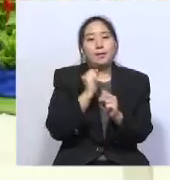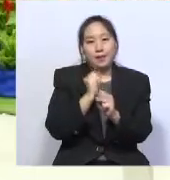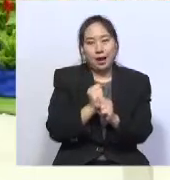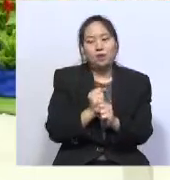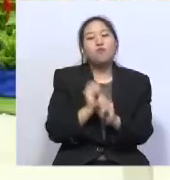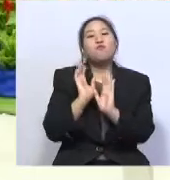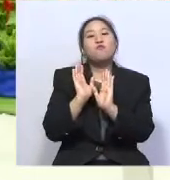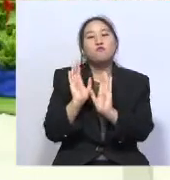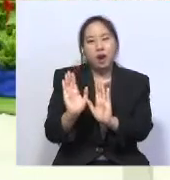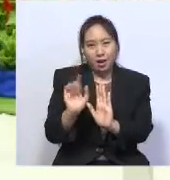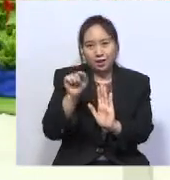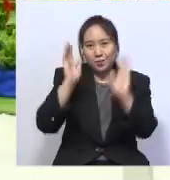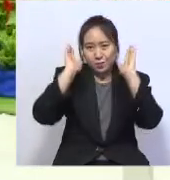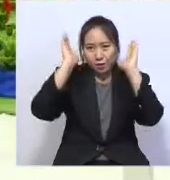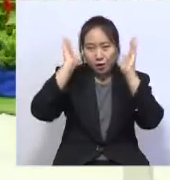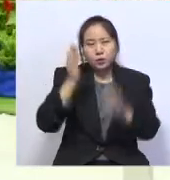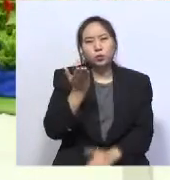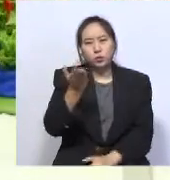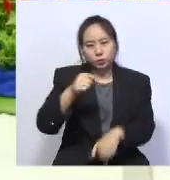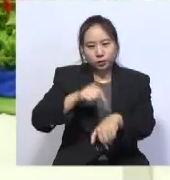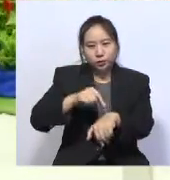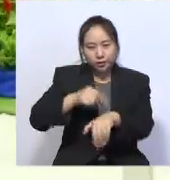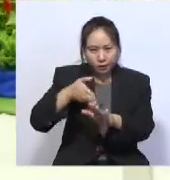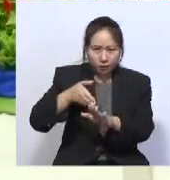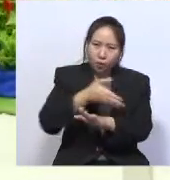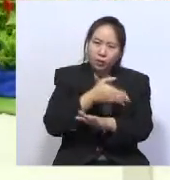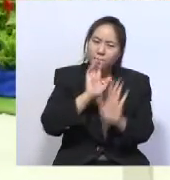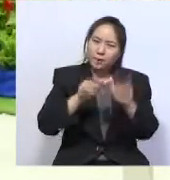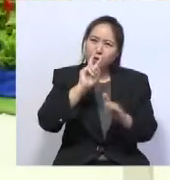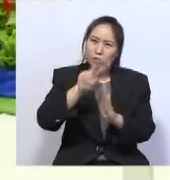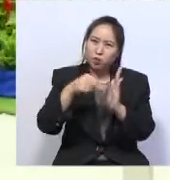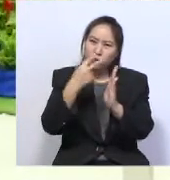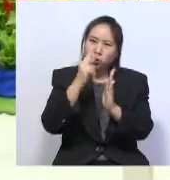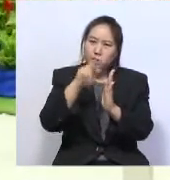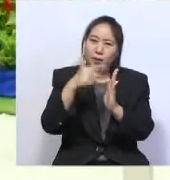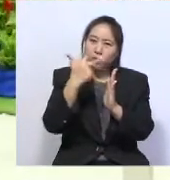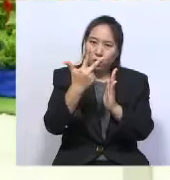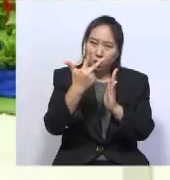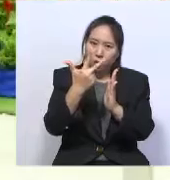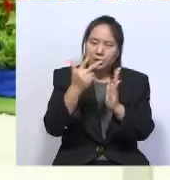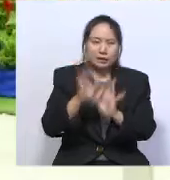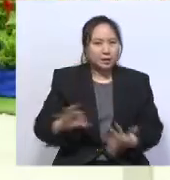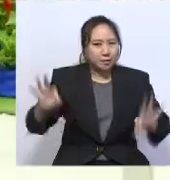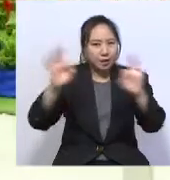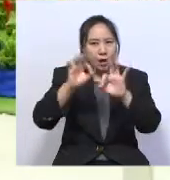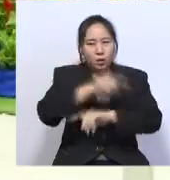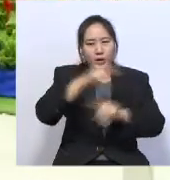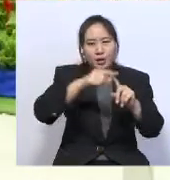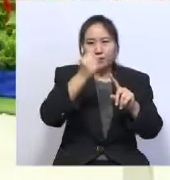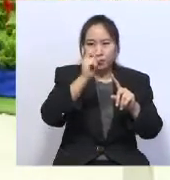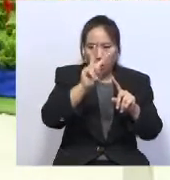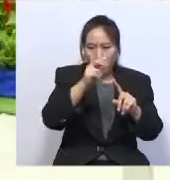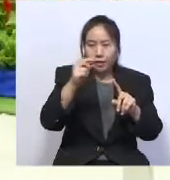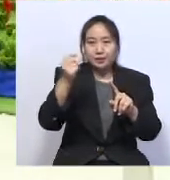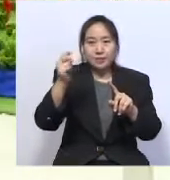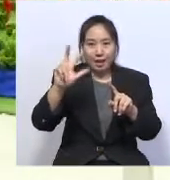คะก็ได้ฝากประชาสัมพันธ์ว่าขอให้เผื่อเวลาในการเดินทางสัก 2-3 ชั่วโมงโดยเฉพาะในวันที่12แล้วก็13เมษ